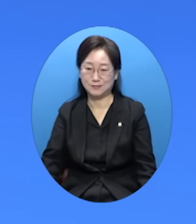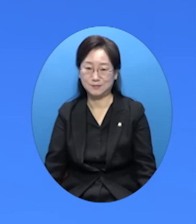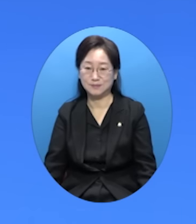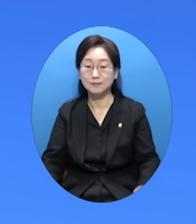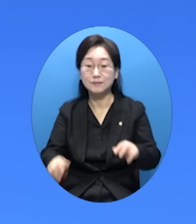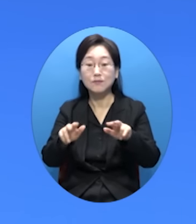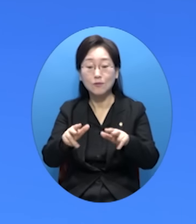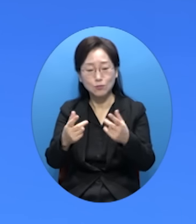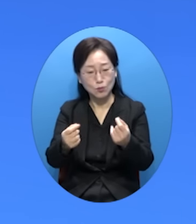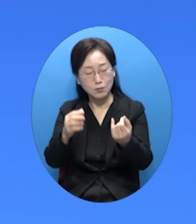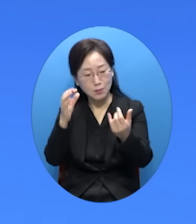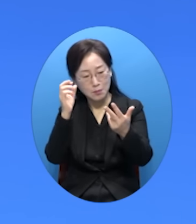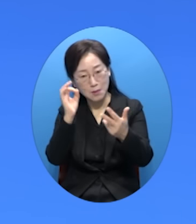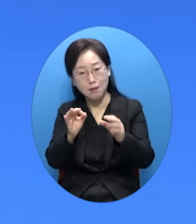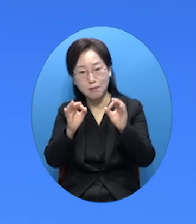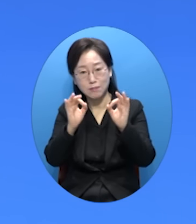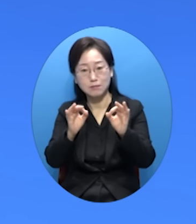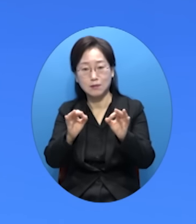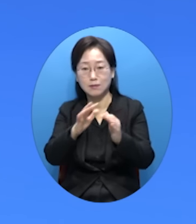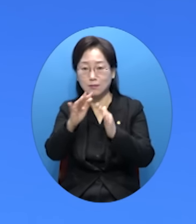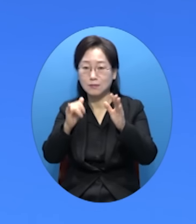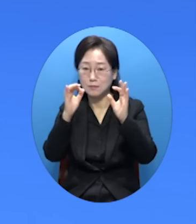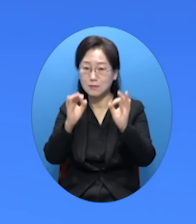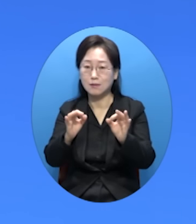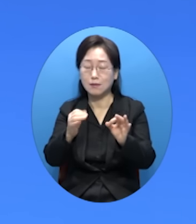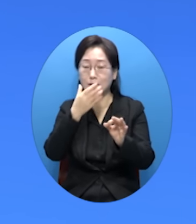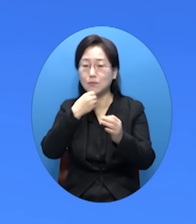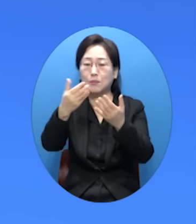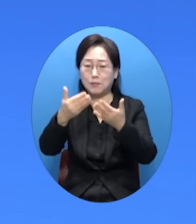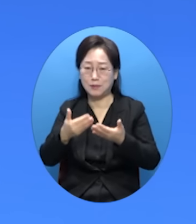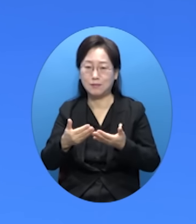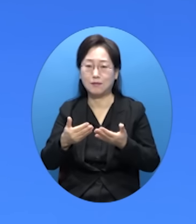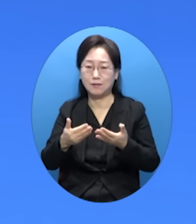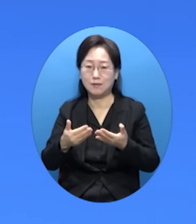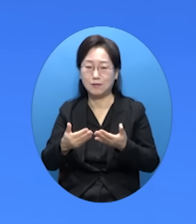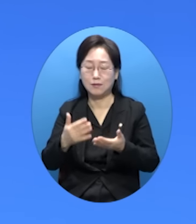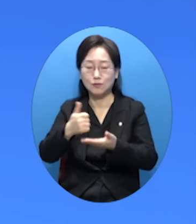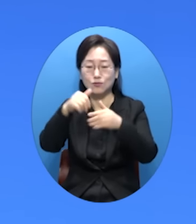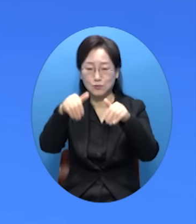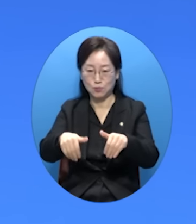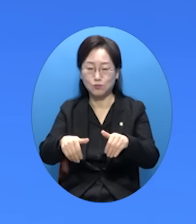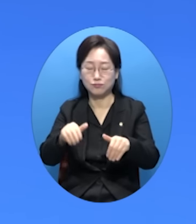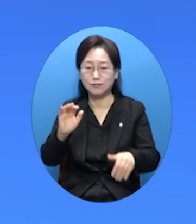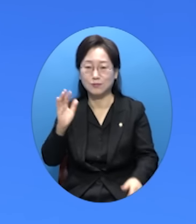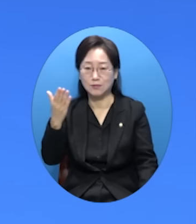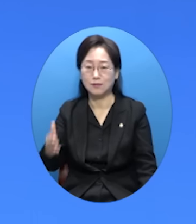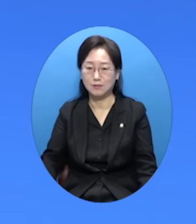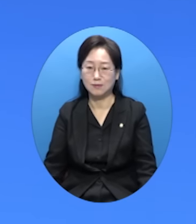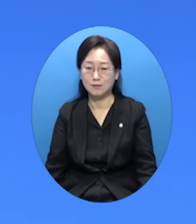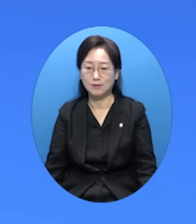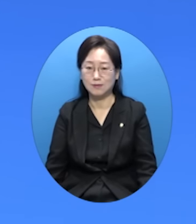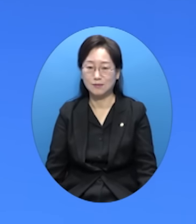이렇게 온 집안이 복받은 집 주의종의 가정이 됐습니다